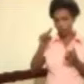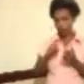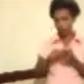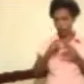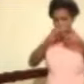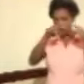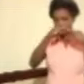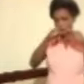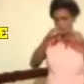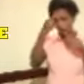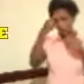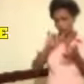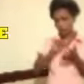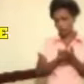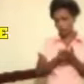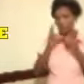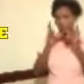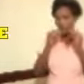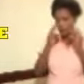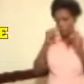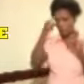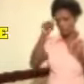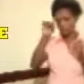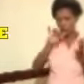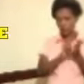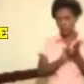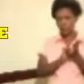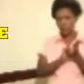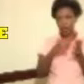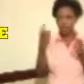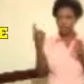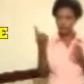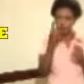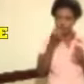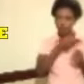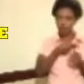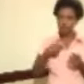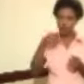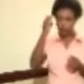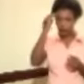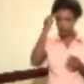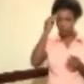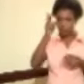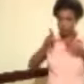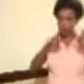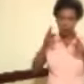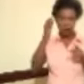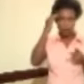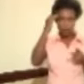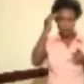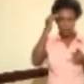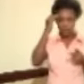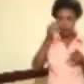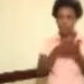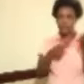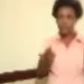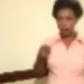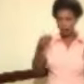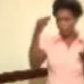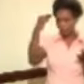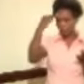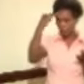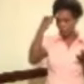c'est une opportunité pour nous parler de nous, c'est vrai. Mais surtout pour nous faire nous connaître, pour faire peuple la connaître qui est-ce que nous dire. Nous faisons